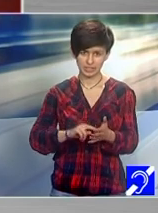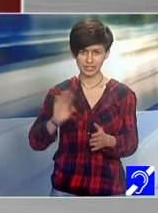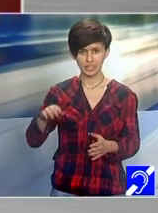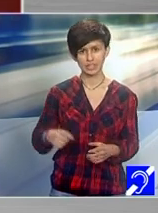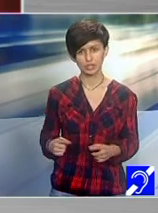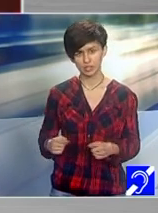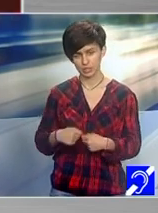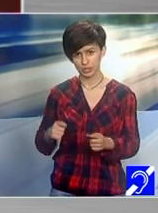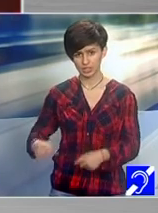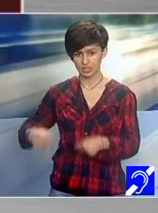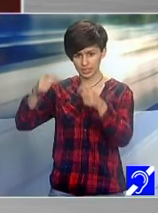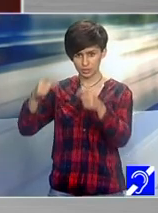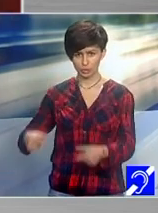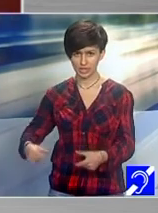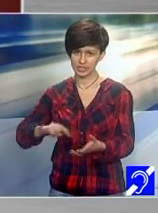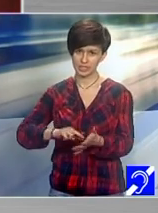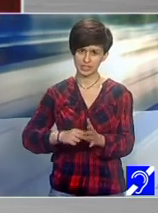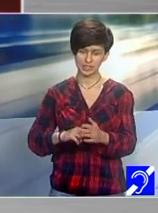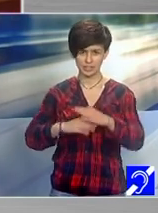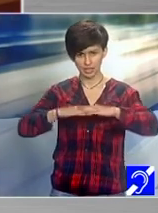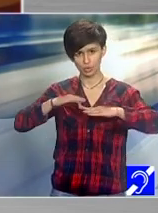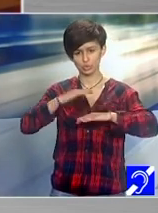tehnice, deci de la construcții,